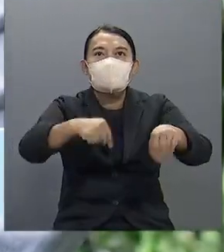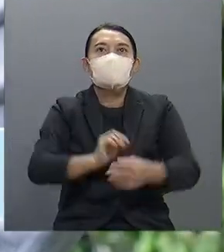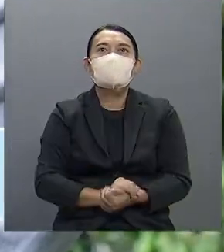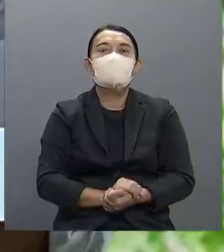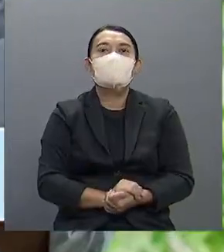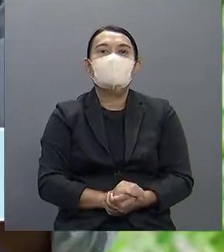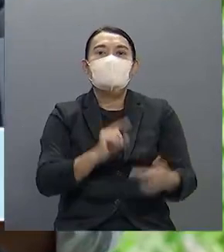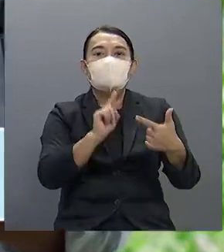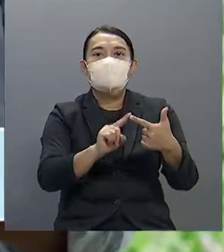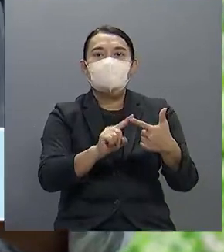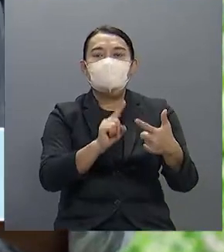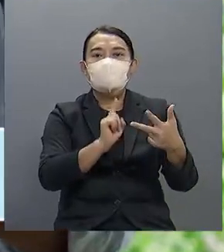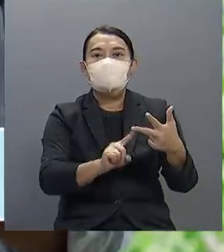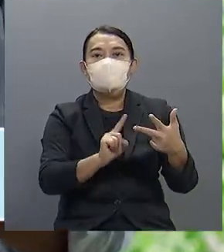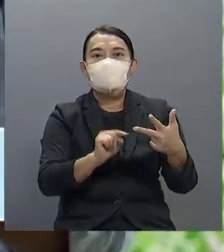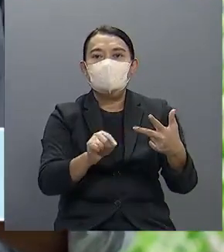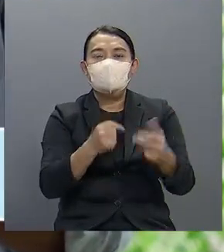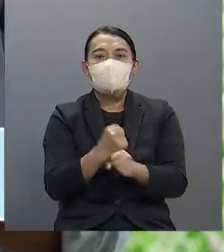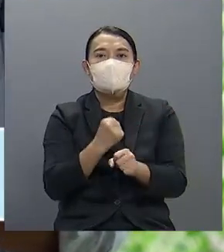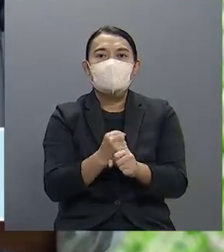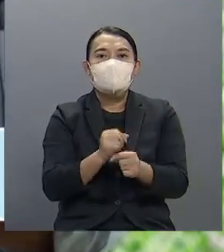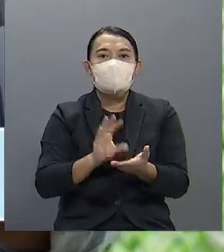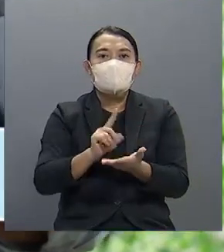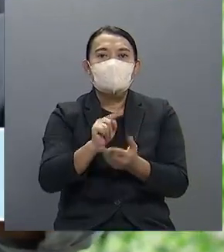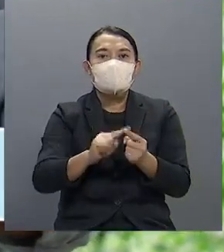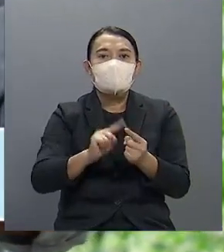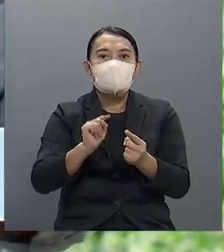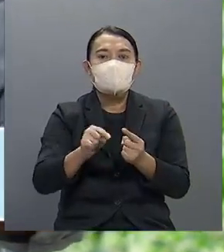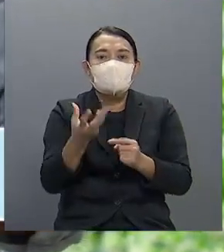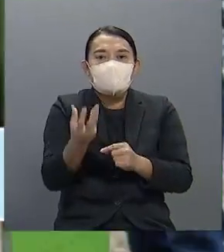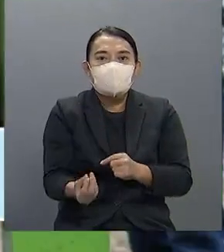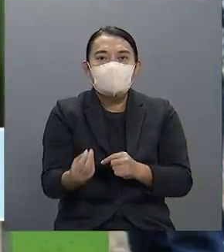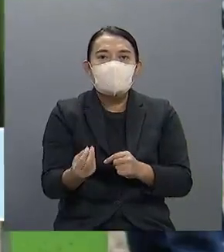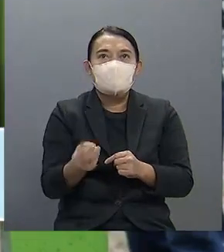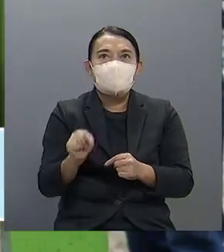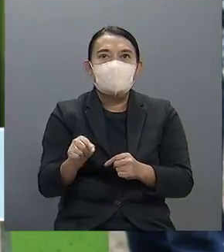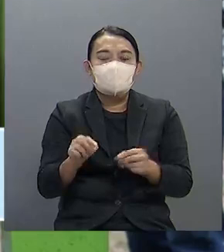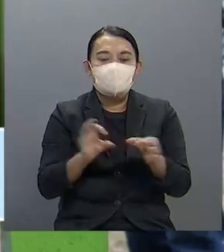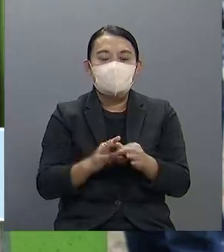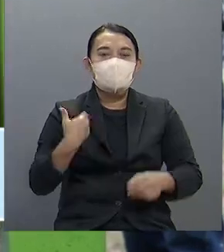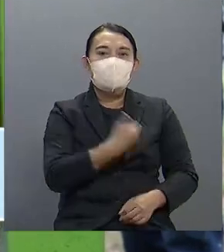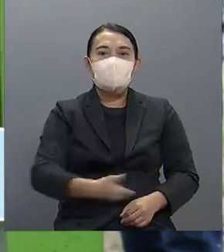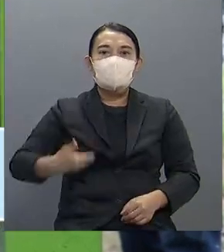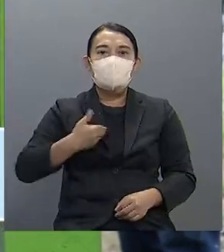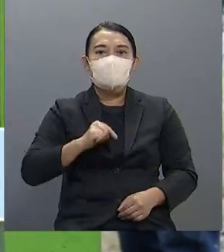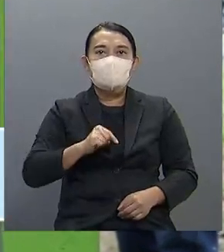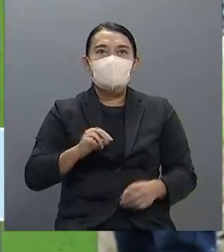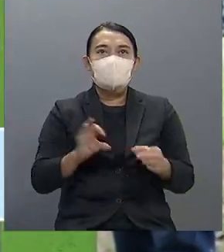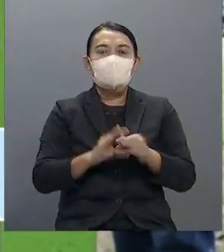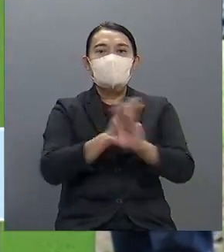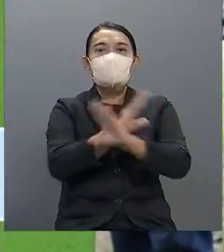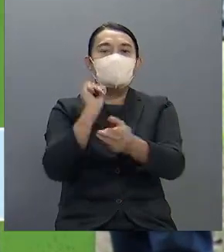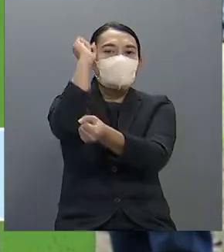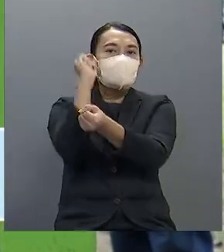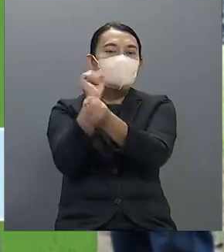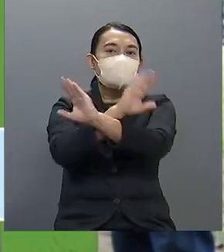องเรื่องของการลดต้นทุนการผลิตซึ่งมันก็ส่งผลเรื่องการลดปัญหาเรื่องสุขภาพเราก็คือการลดละเลิกการใช้สารเคมีนะครับใน